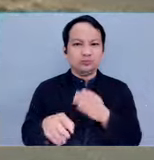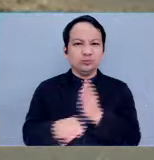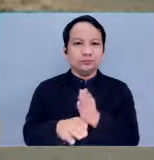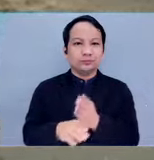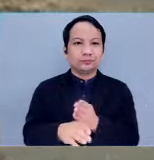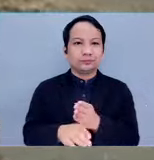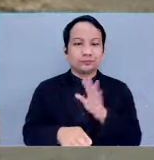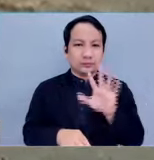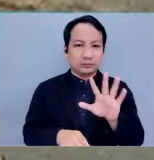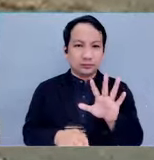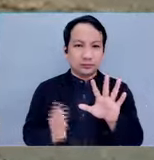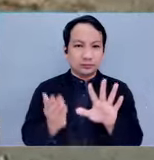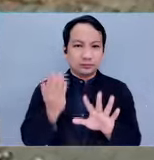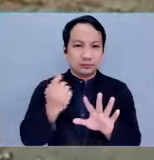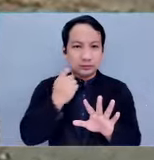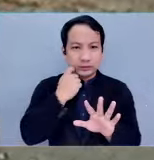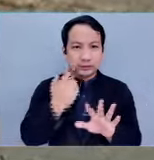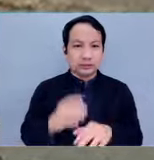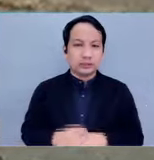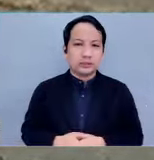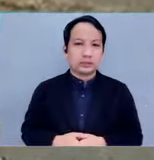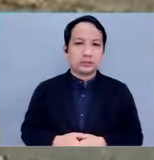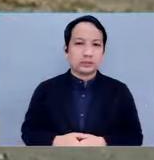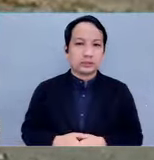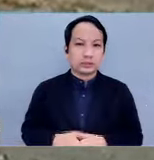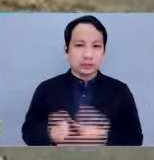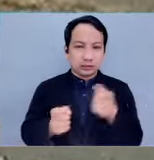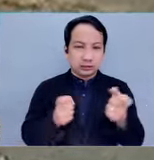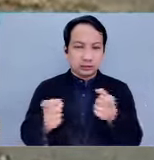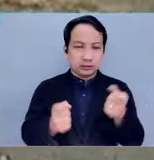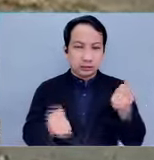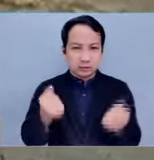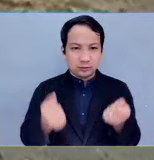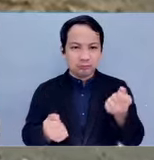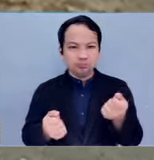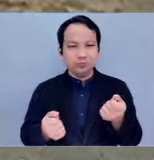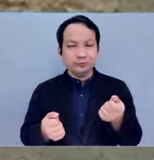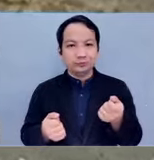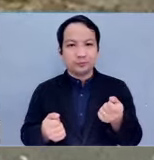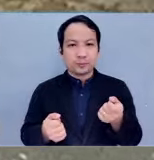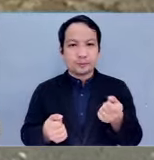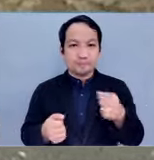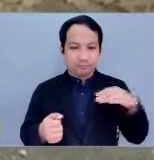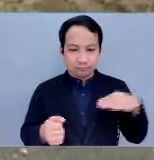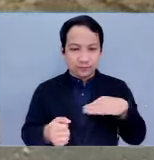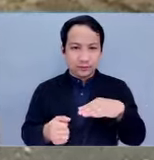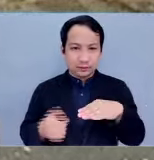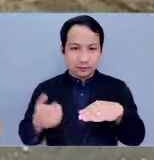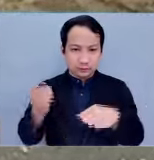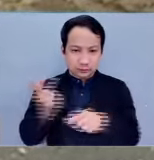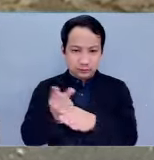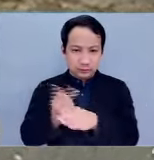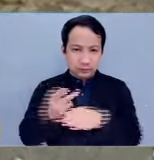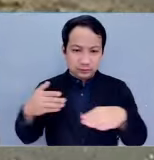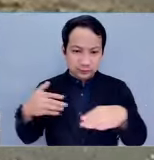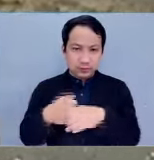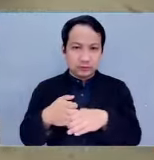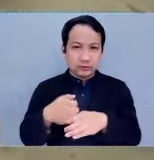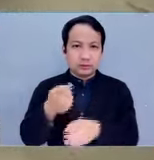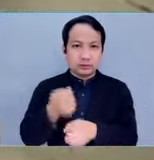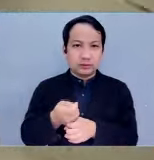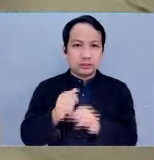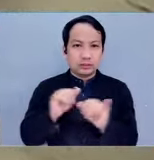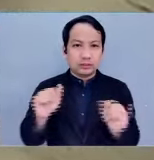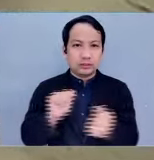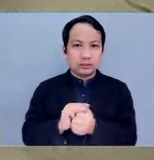ng umaga kanina. Nawala ng kontrol ang driver nito hanggang sa mabangga na ang isang van at dump truck. Nadamay din ang